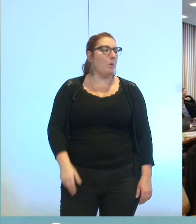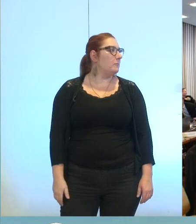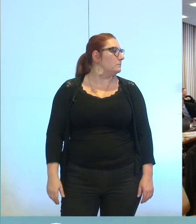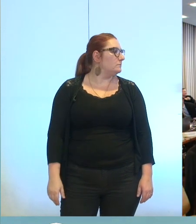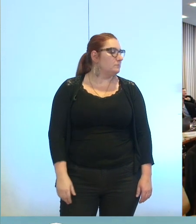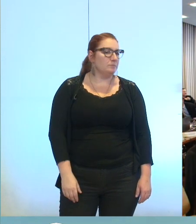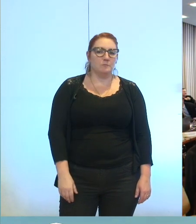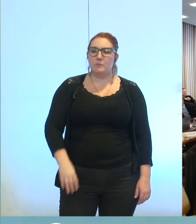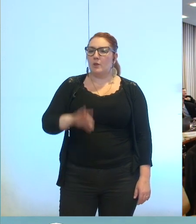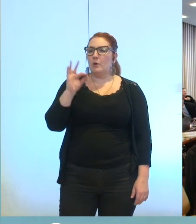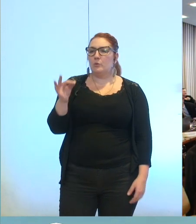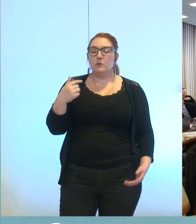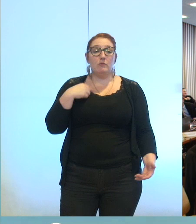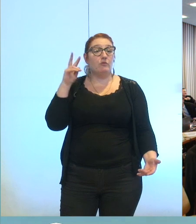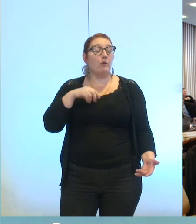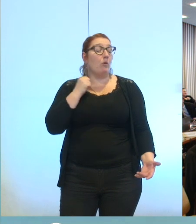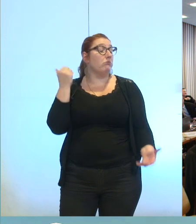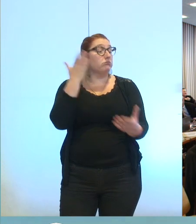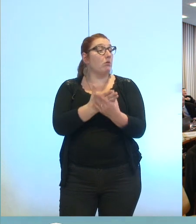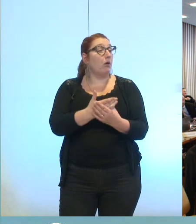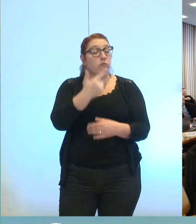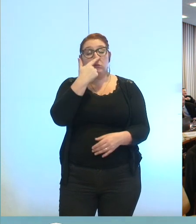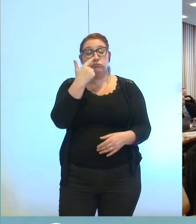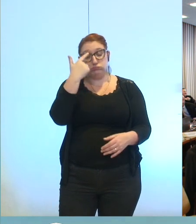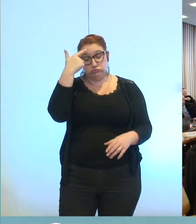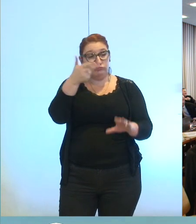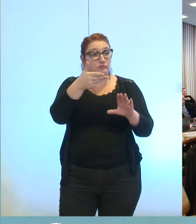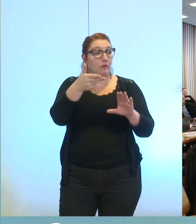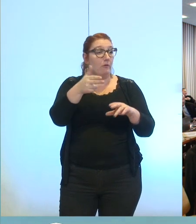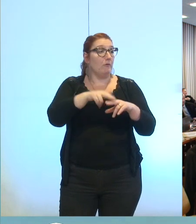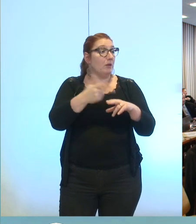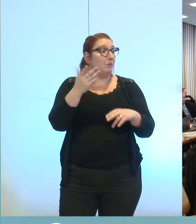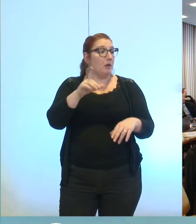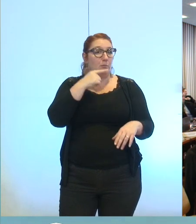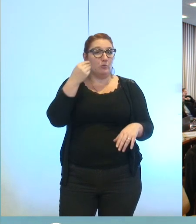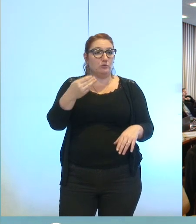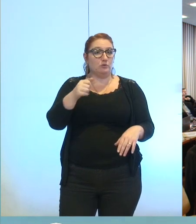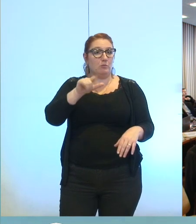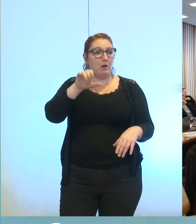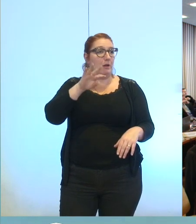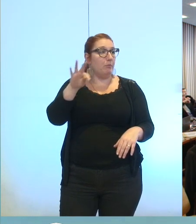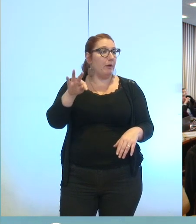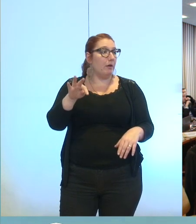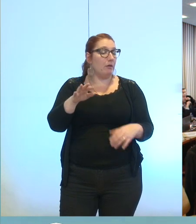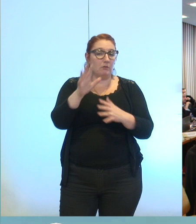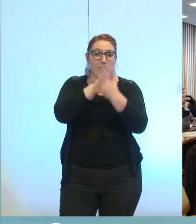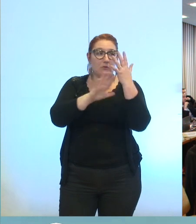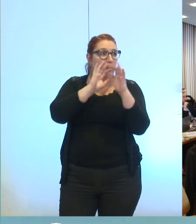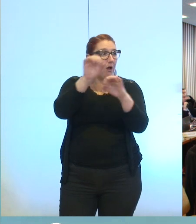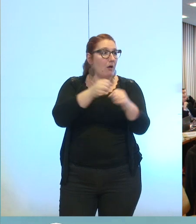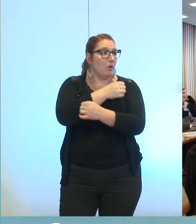Bron oui moi je pensais pas intervenir mais monsieur a dit des choses tellement incroyables que je vais essayer de lui rafraîchir